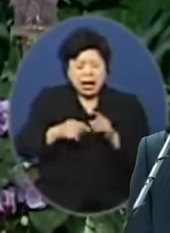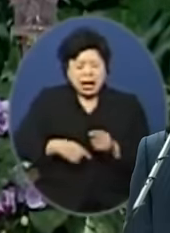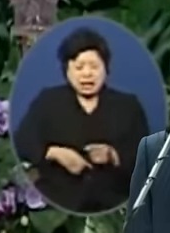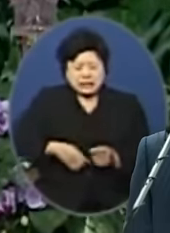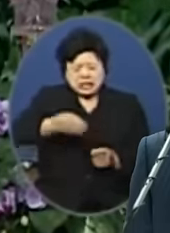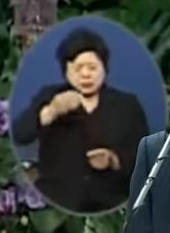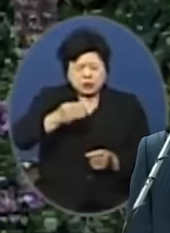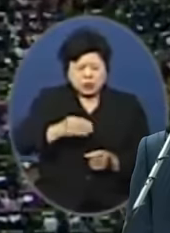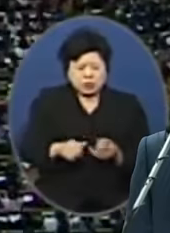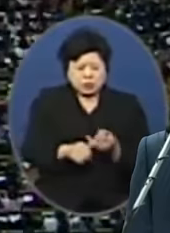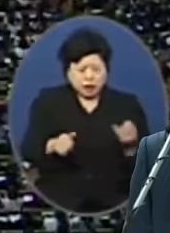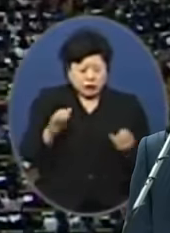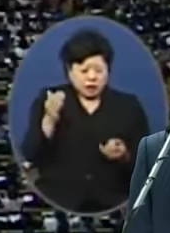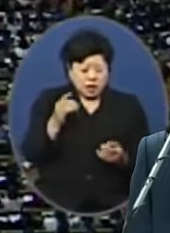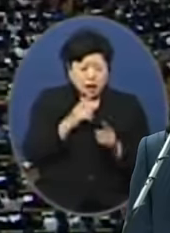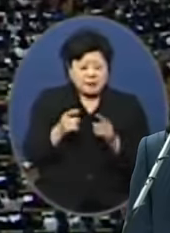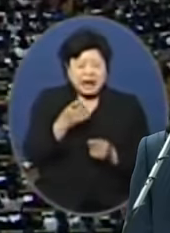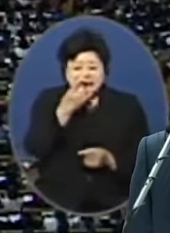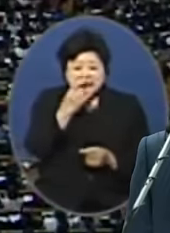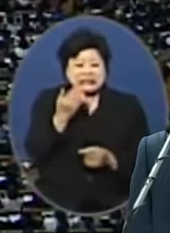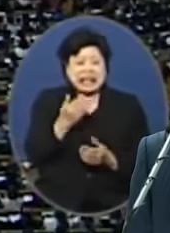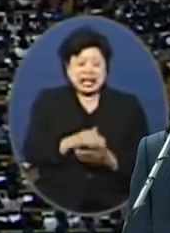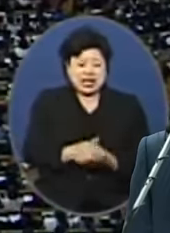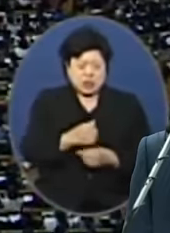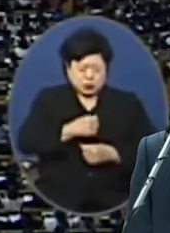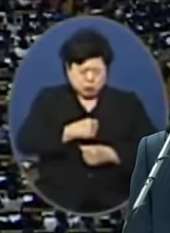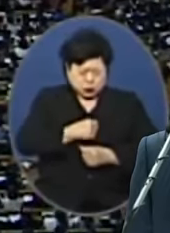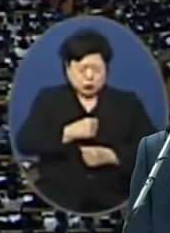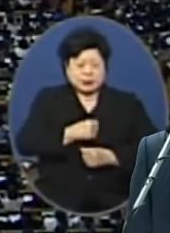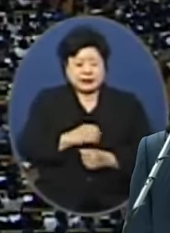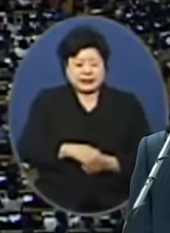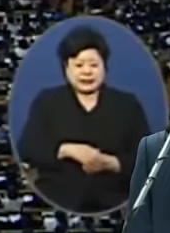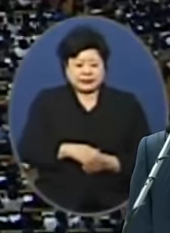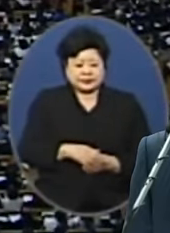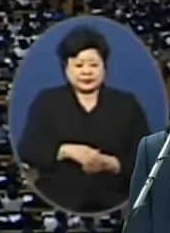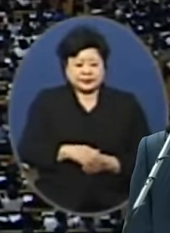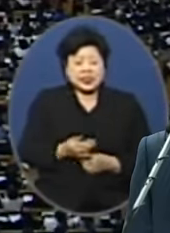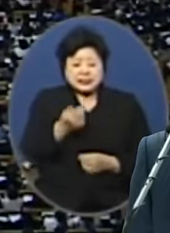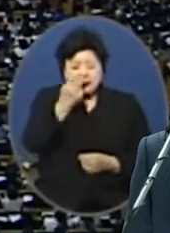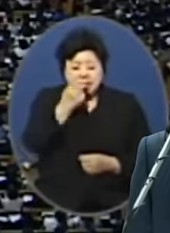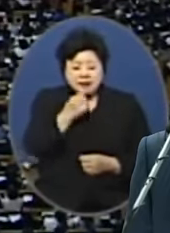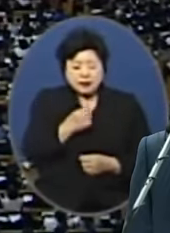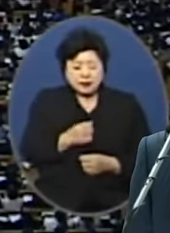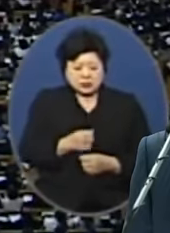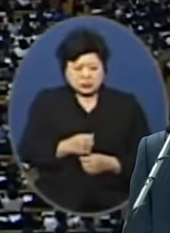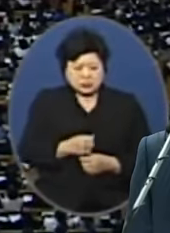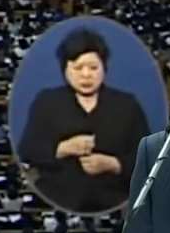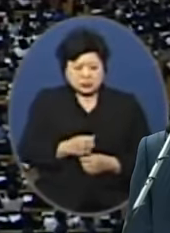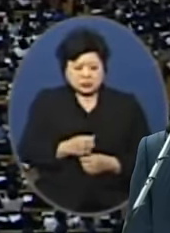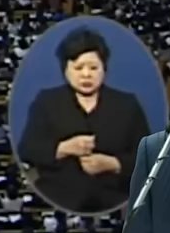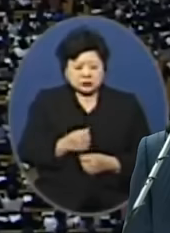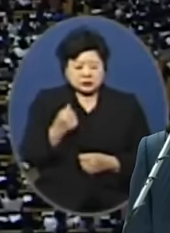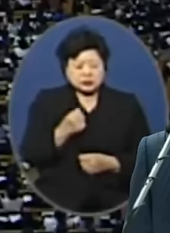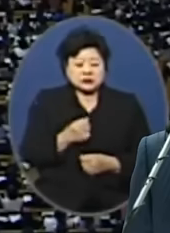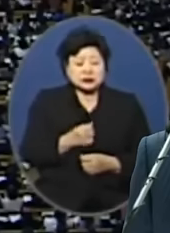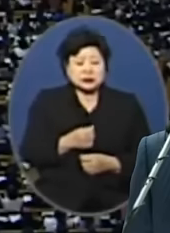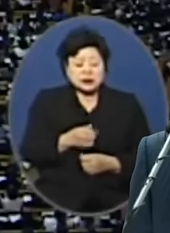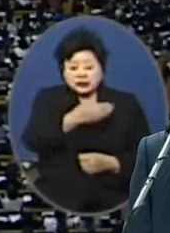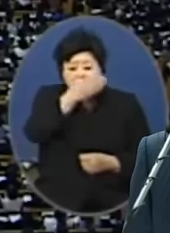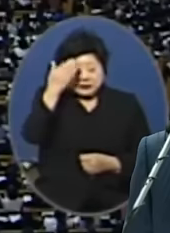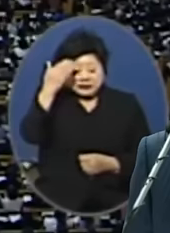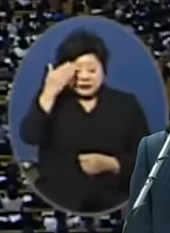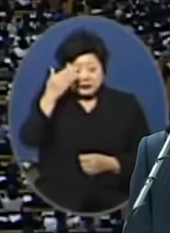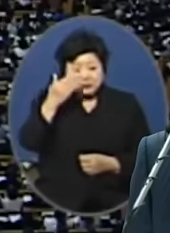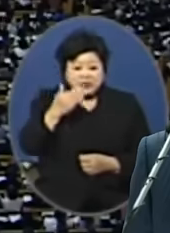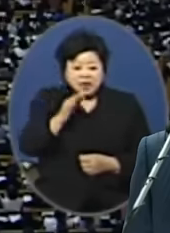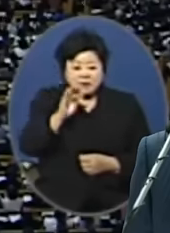것입니다. 그러므로 말이 씨가 되어서 우리에게 생명을 좌우하게 된다는 것입니다. 어느 청년이 노만